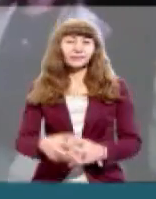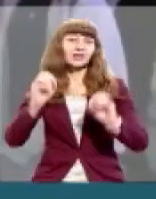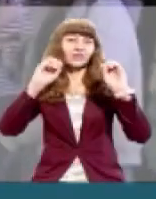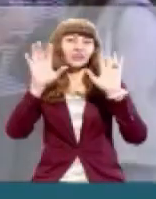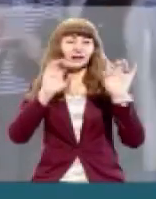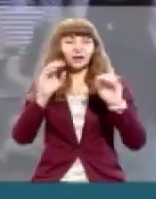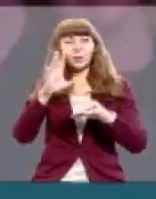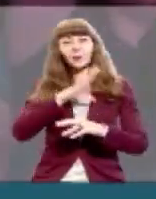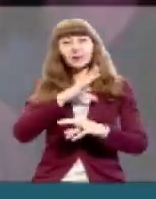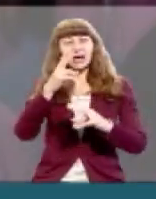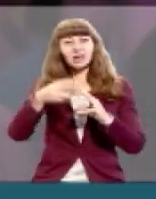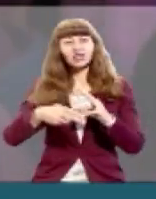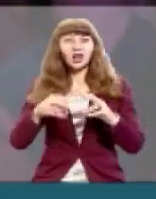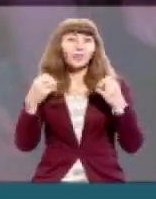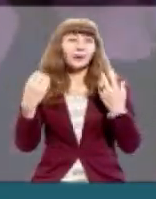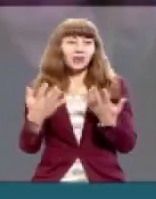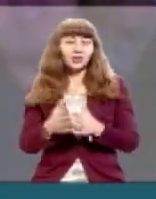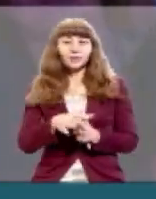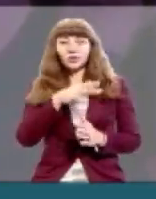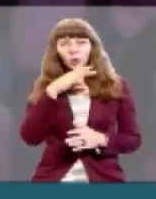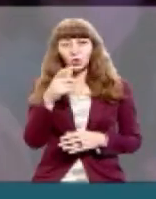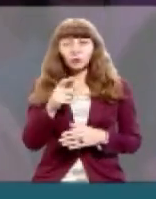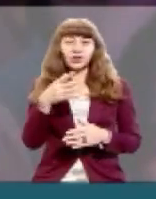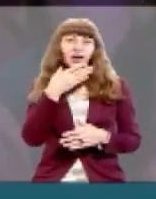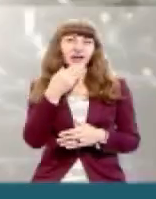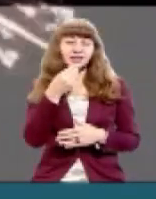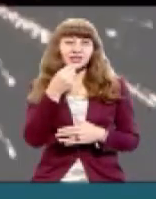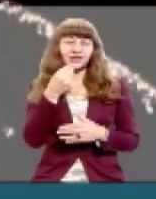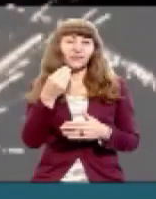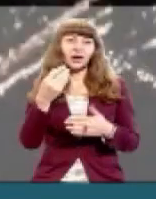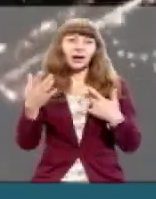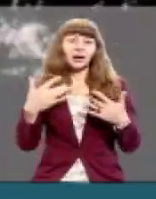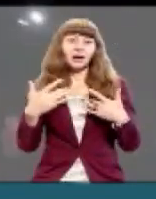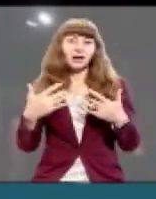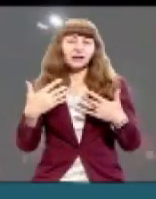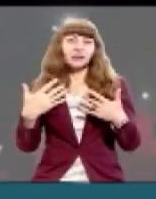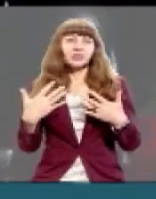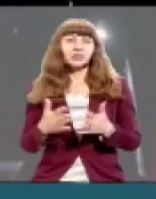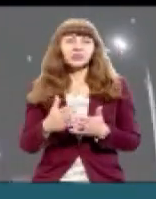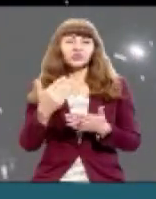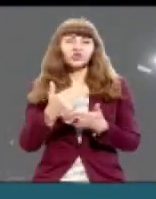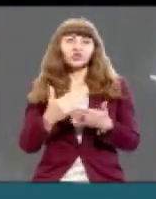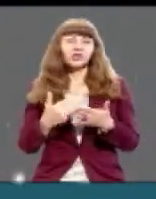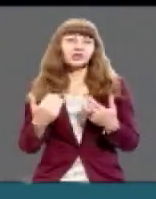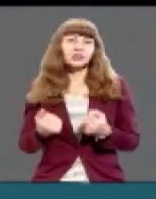Мерекенің керемет нүктесін қойды. Аспанда шашылған жарқын түрлі түсті қойылымды жүздеген адам тамашалады.